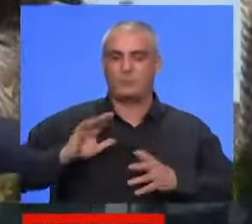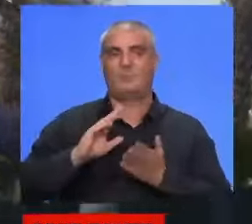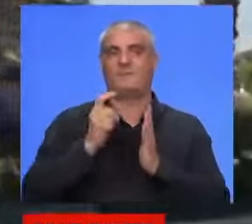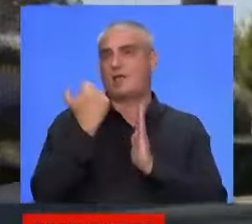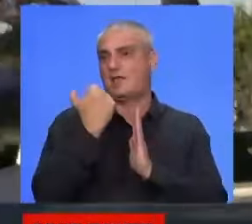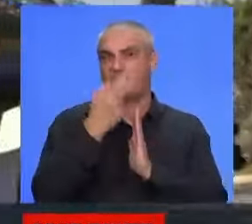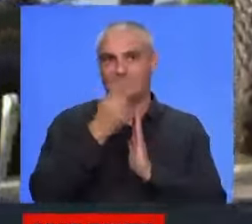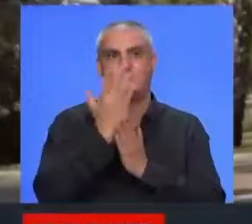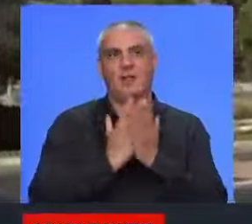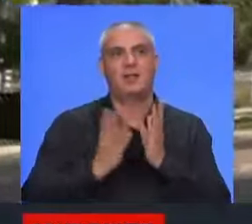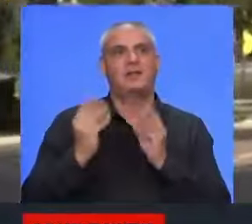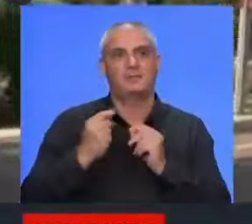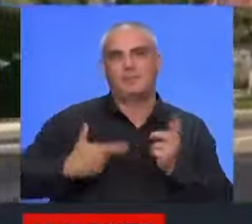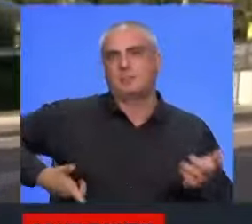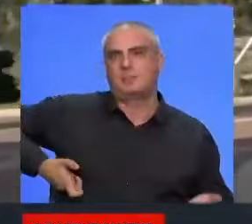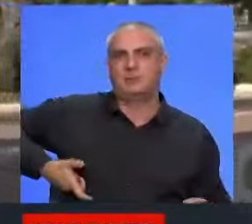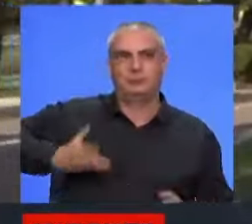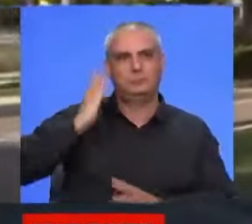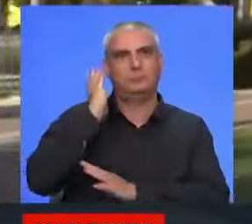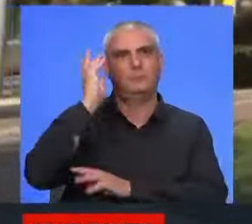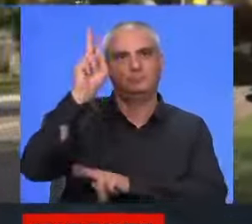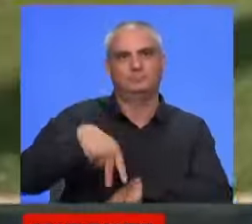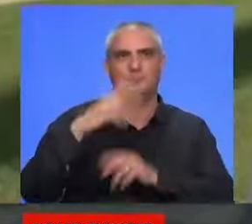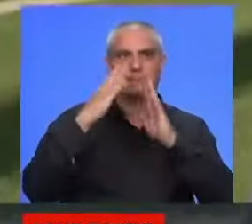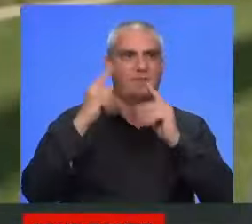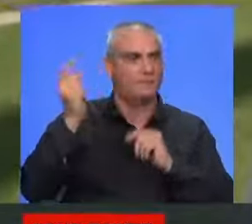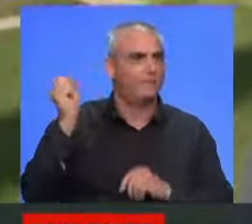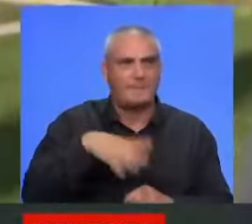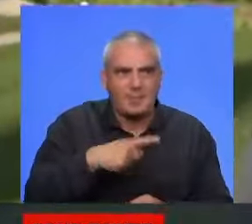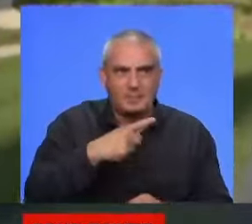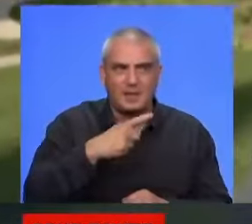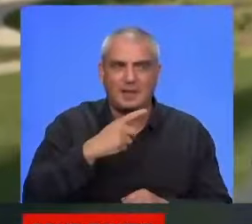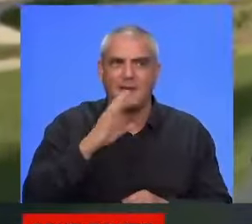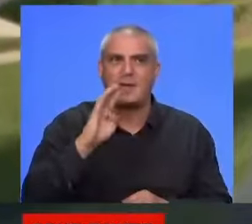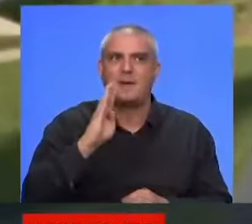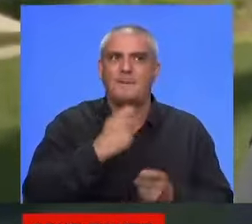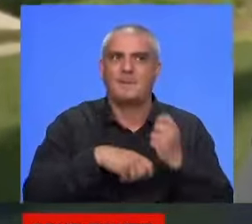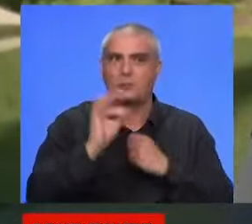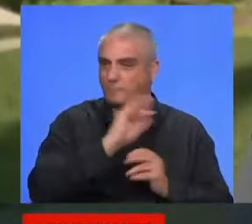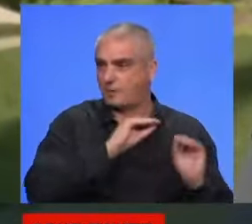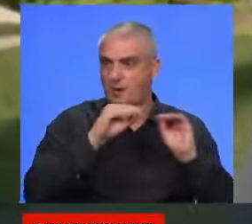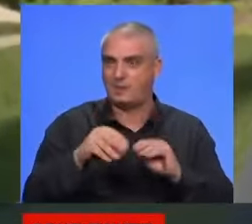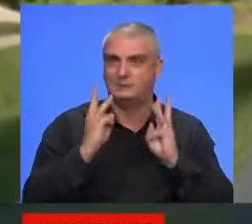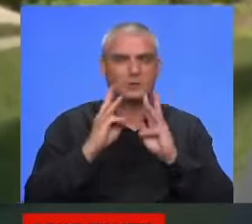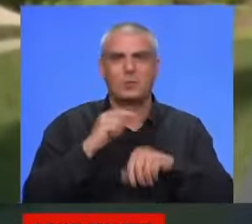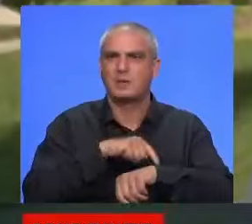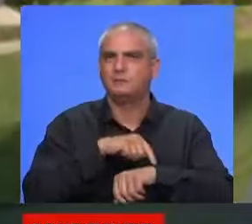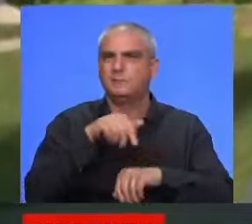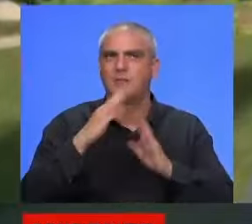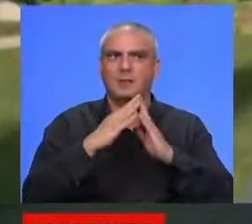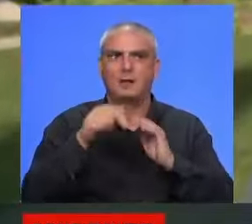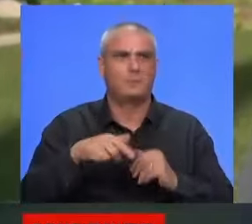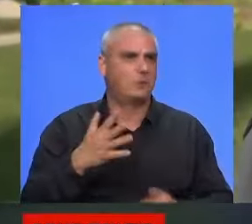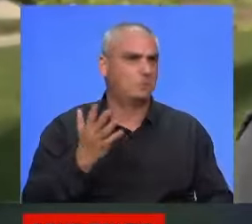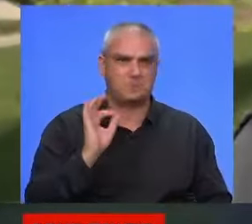כאלה שהגיעו חמושים גם בנשק, הישר מלבנון. עברת לכאן בעצם מבאר טוביה, עברת לגור כאן בסדרות, כמה זמן אתה כבר בעיר?